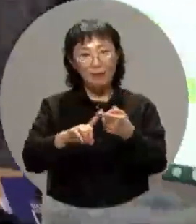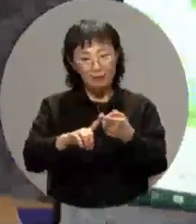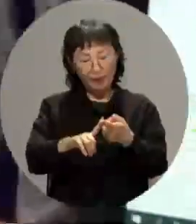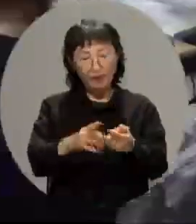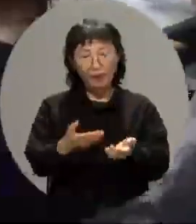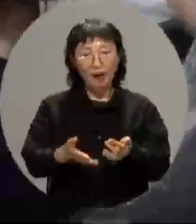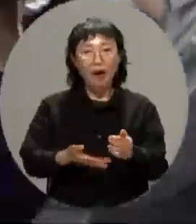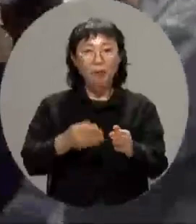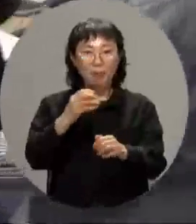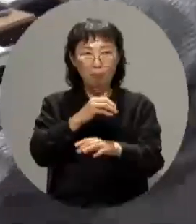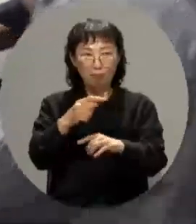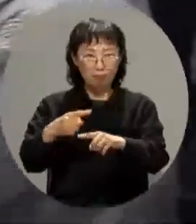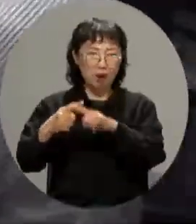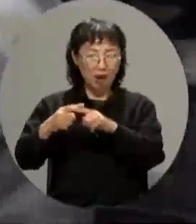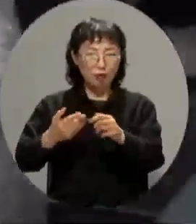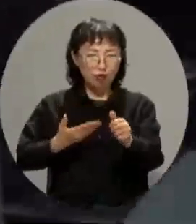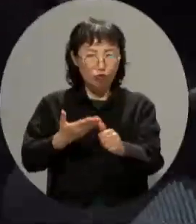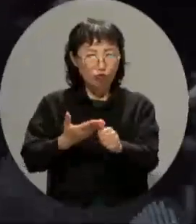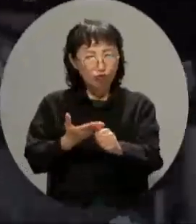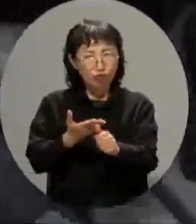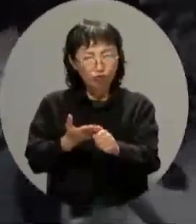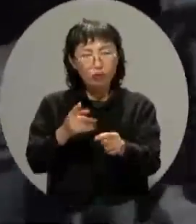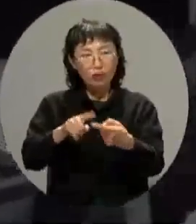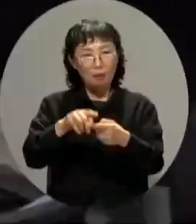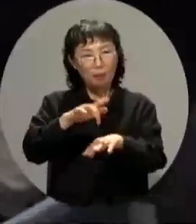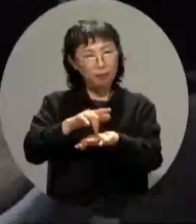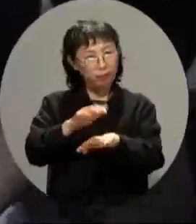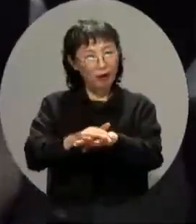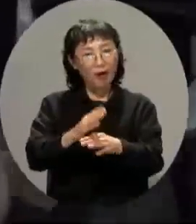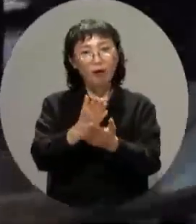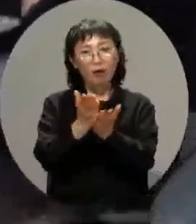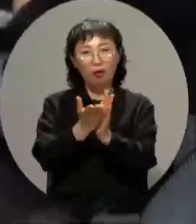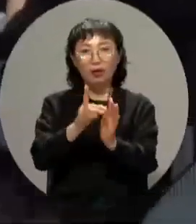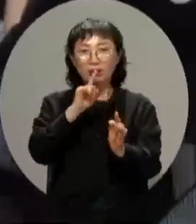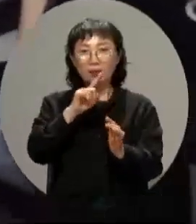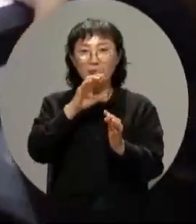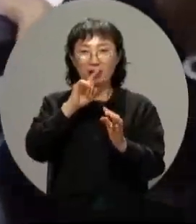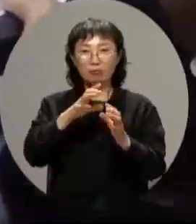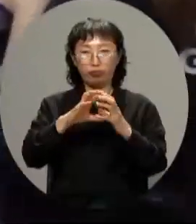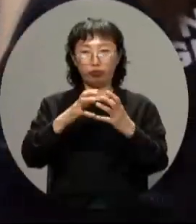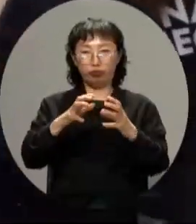퍼주기식 지원이다. 여러 의견이 분분합니다. MBC 뉴스 유룡입니다.